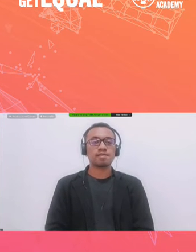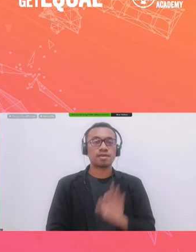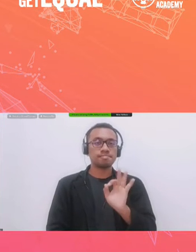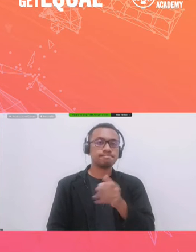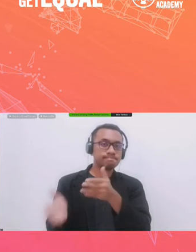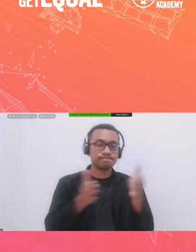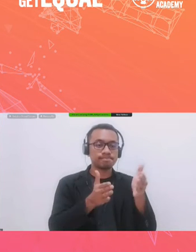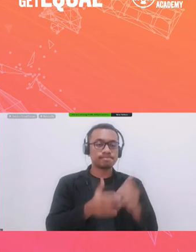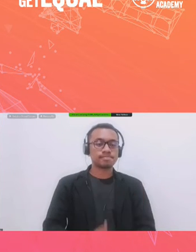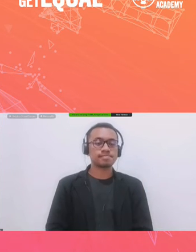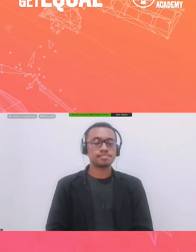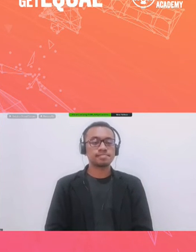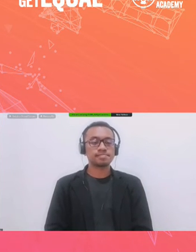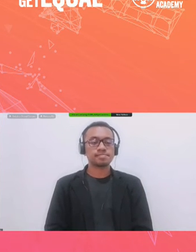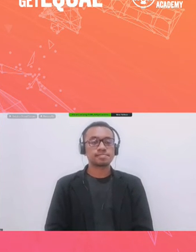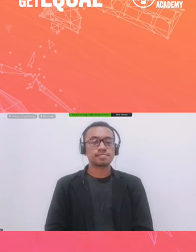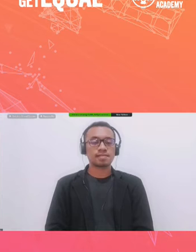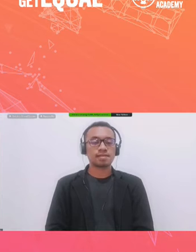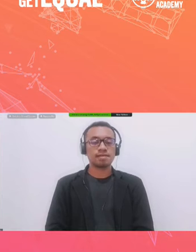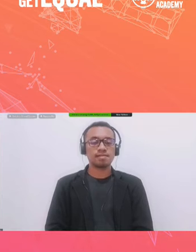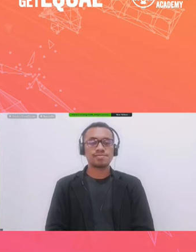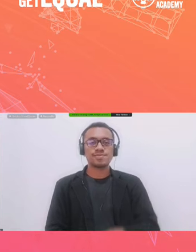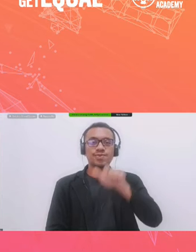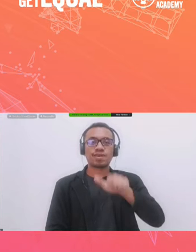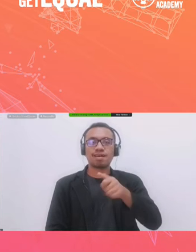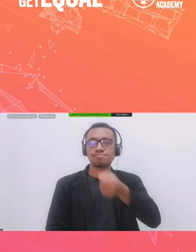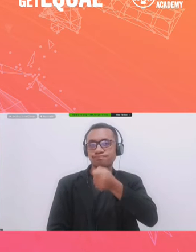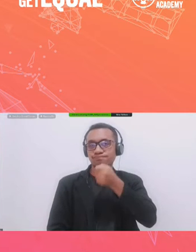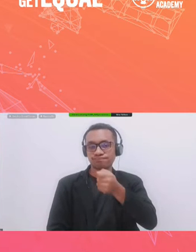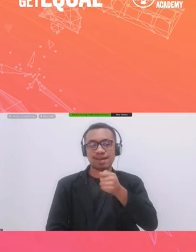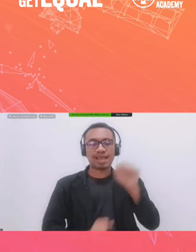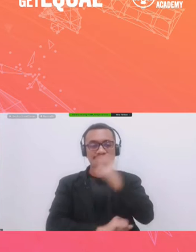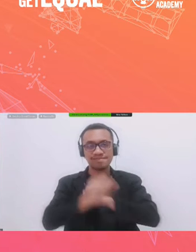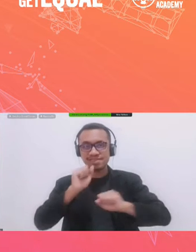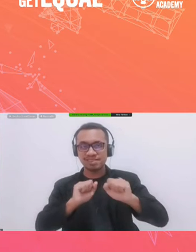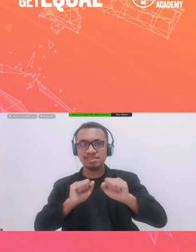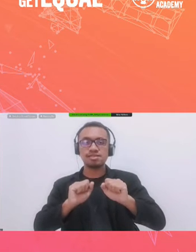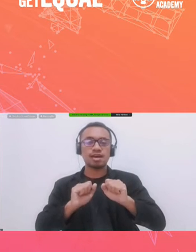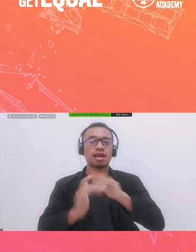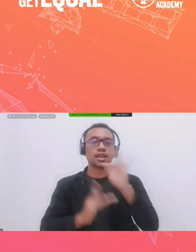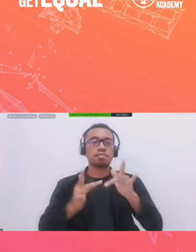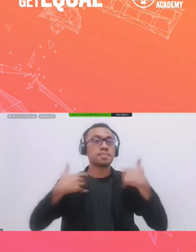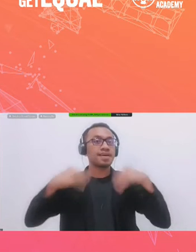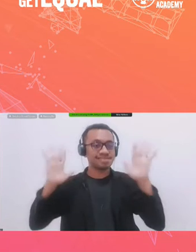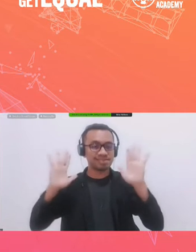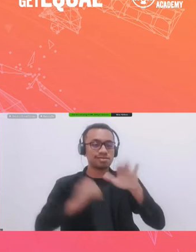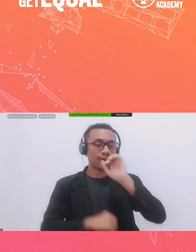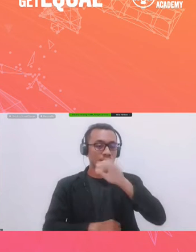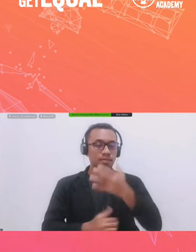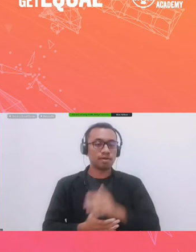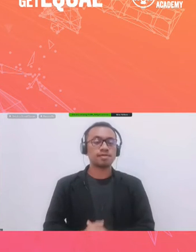Saya mengutip sedikit dari seorang jurnalis, peneliti, penulis, dan aktivis kebebasan internet. Katanya tidak ada kebebasan di